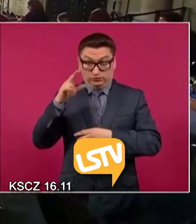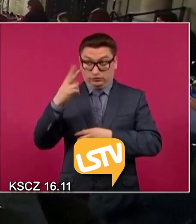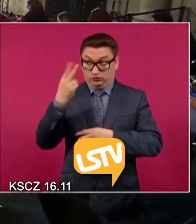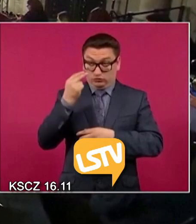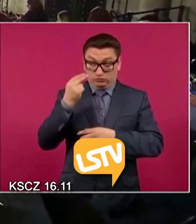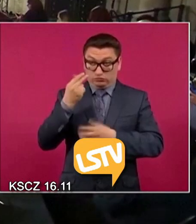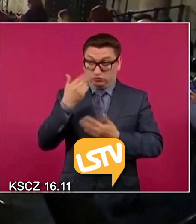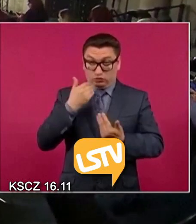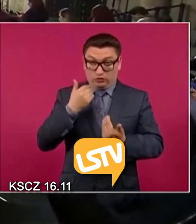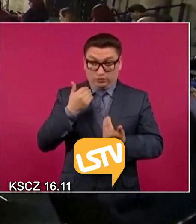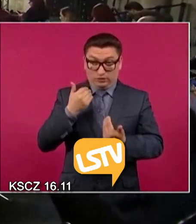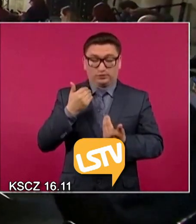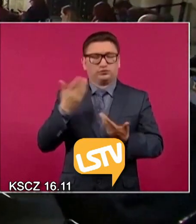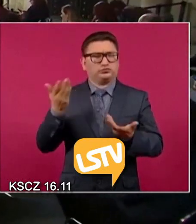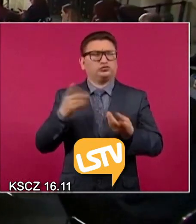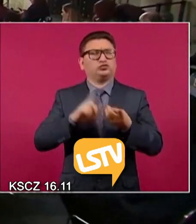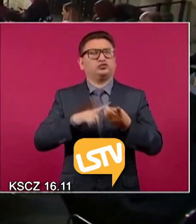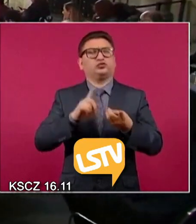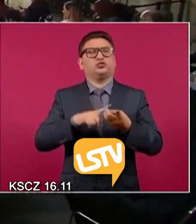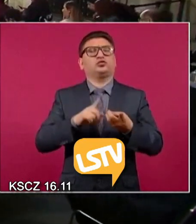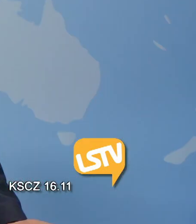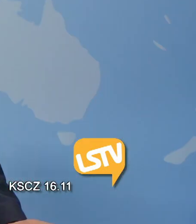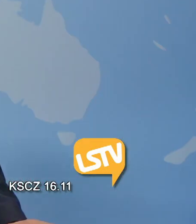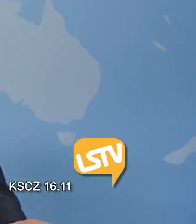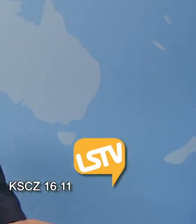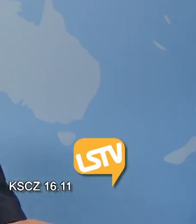Nam đang ngày càng gia tăng.